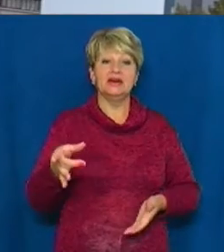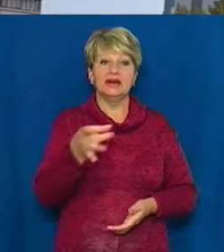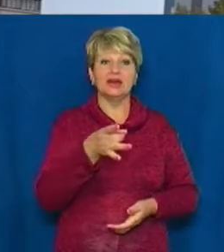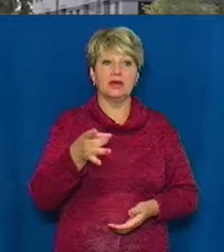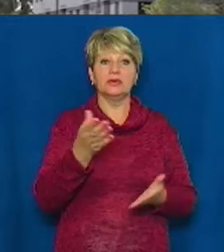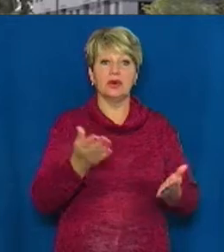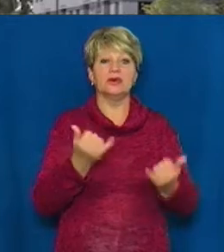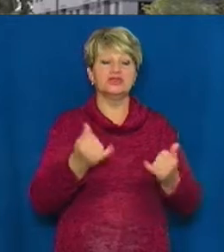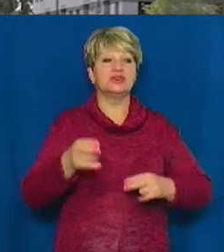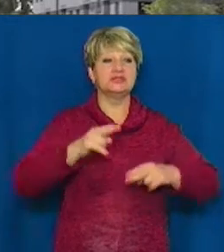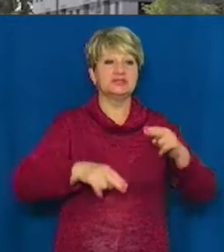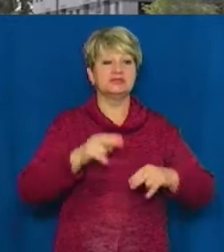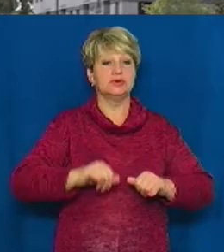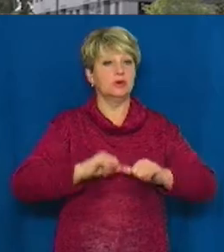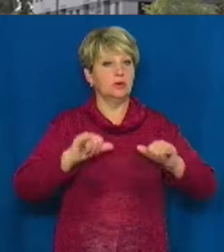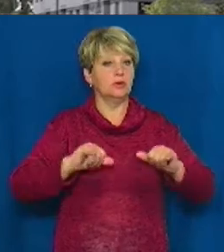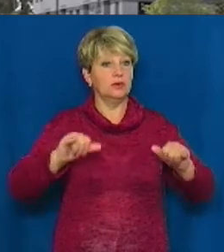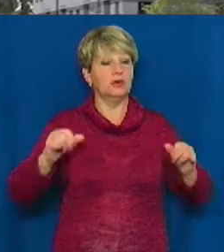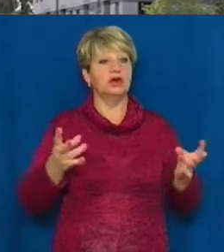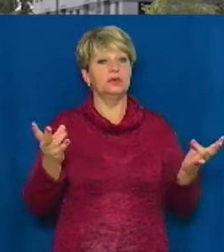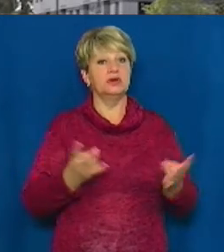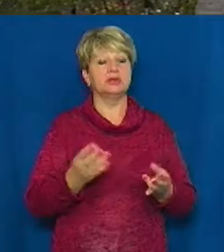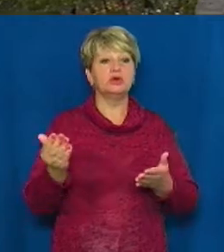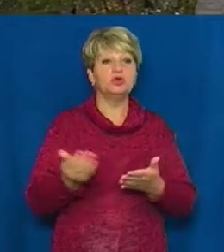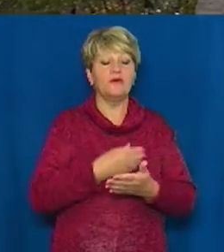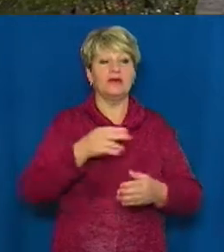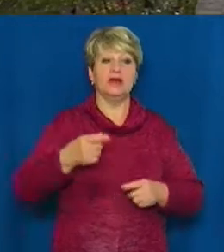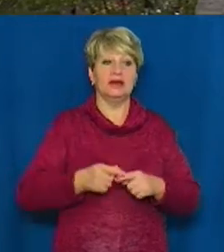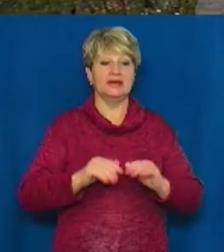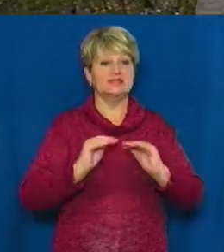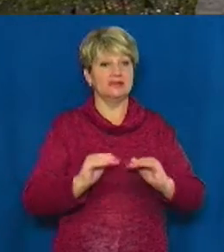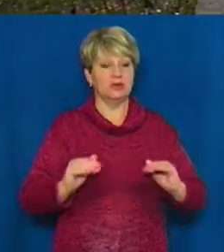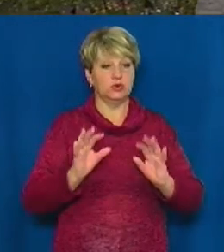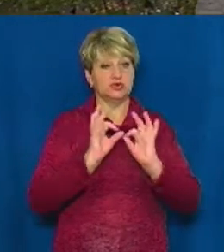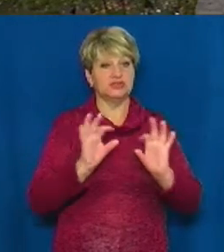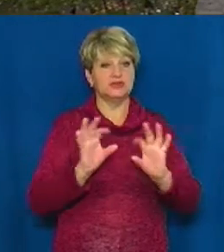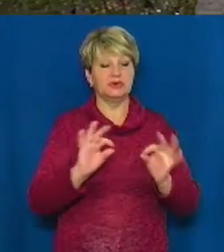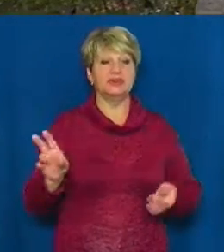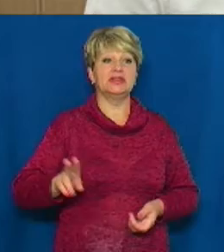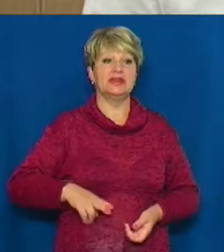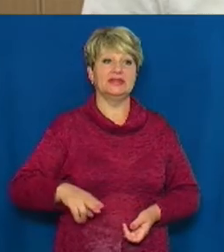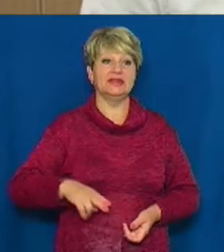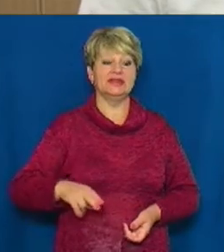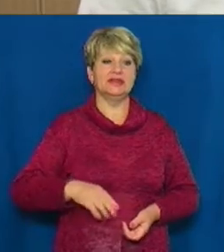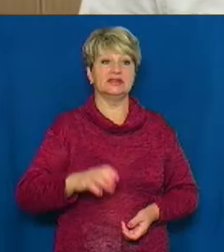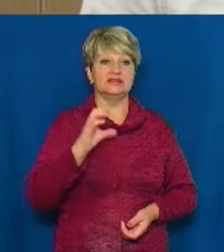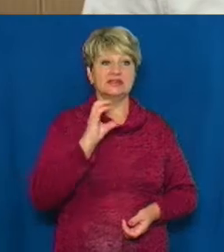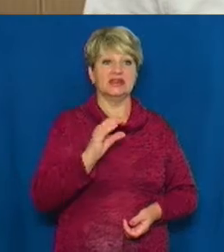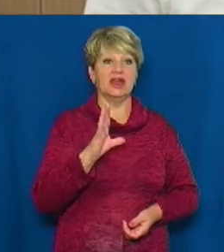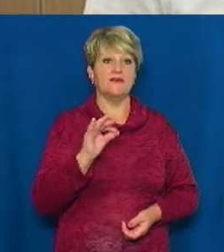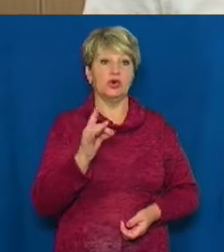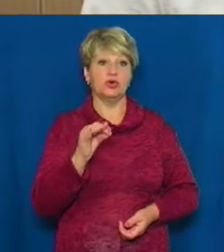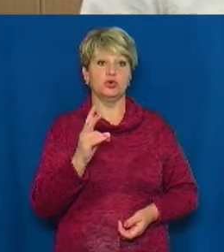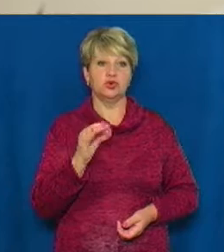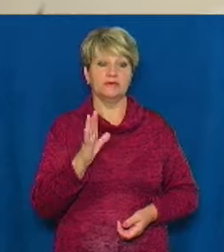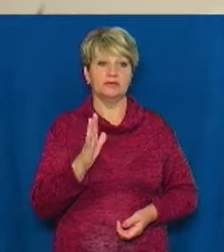нині забудовується і потребує нових садочків, розповідає директор департаменту освіти та гуманітарної політики міськради Сергій